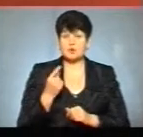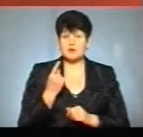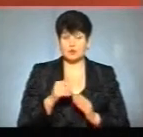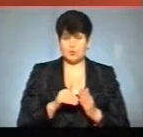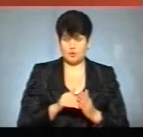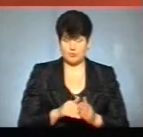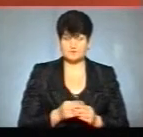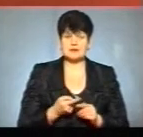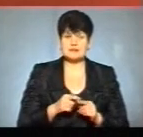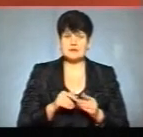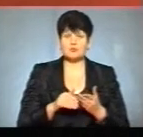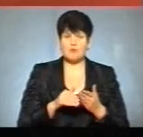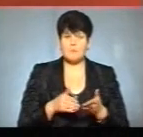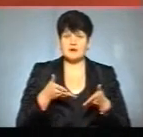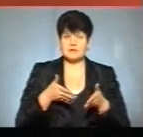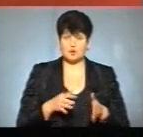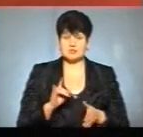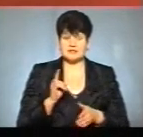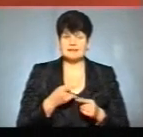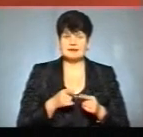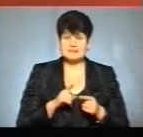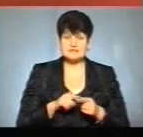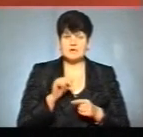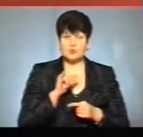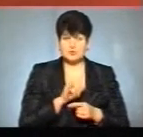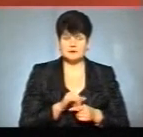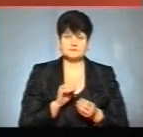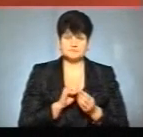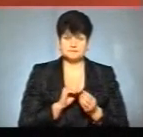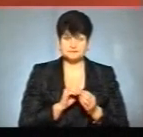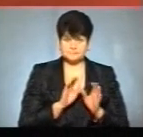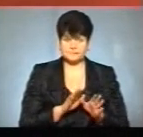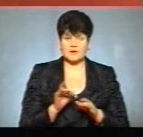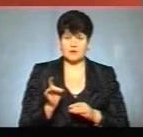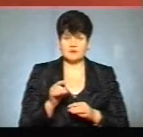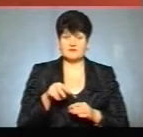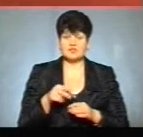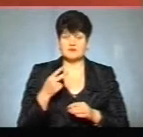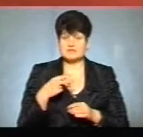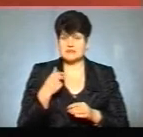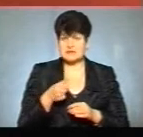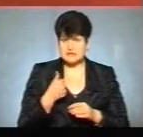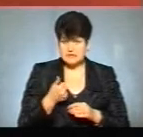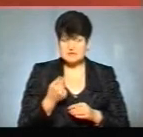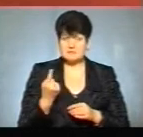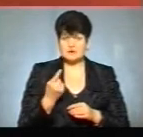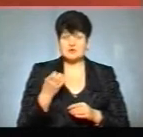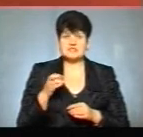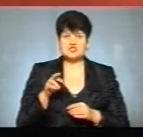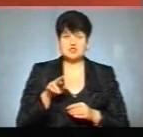Це допомога при народженні дитини. У неї це фіксований розмір. І на 2020 рік, в всякому випадку, з 1